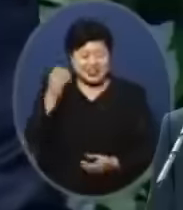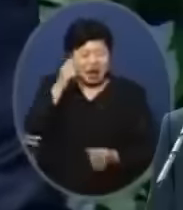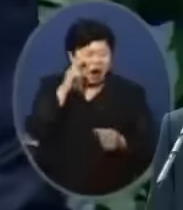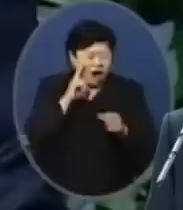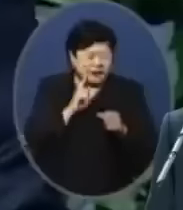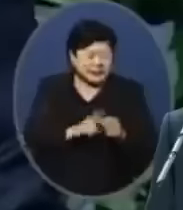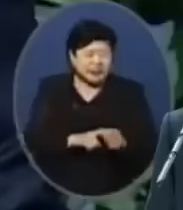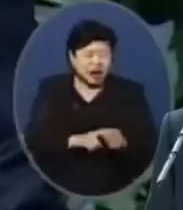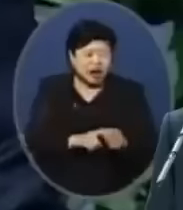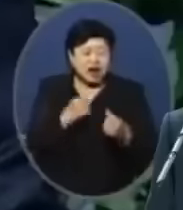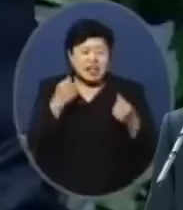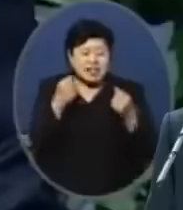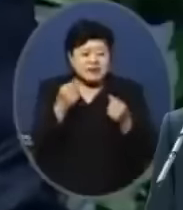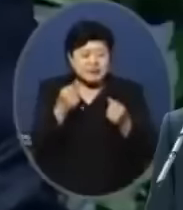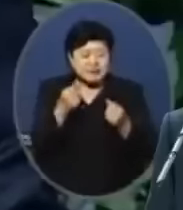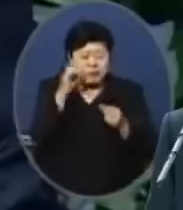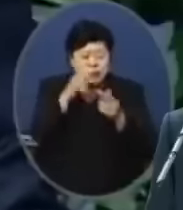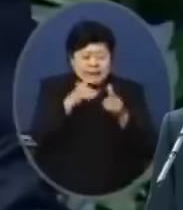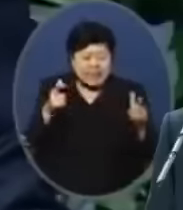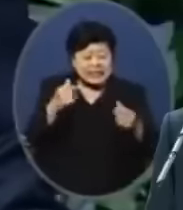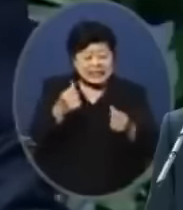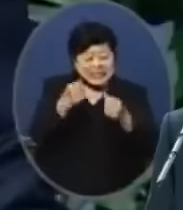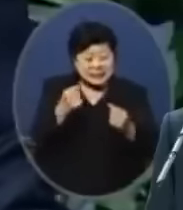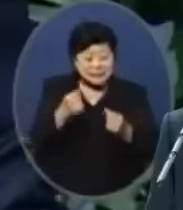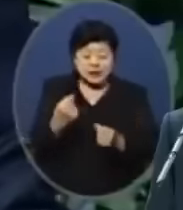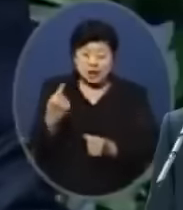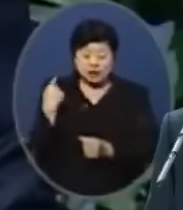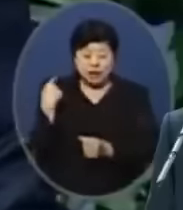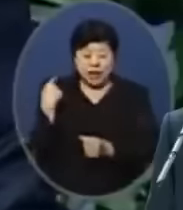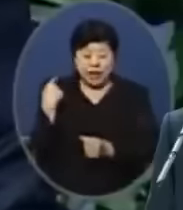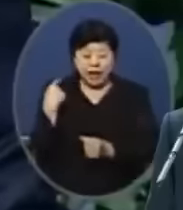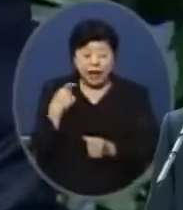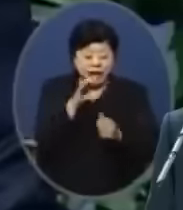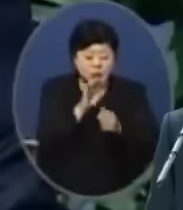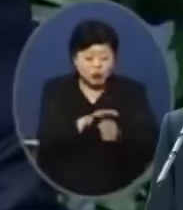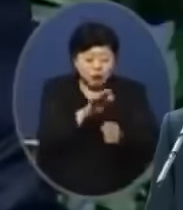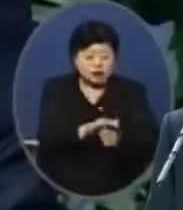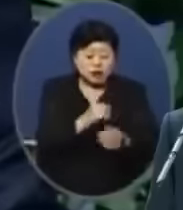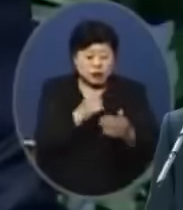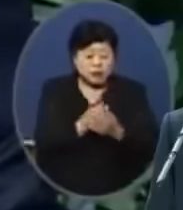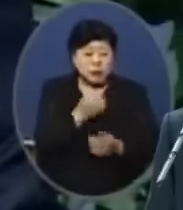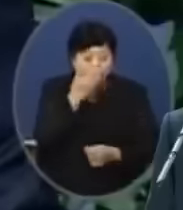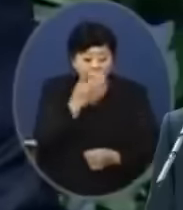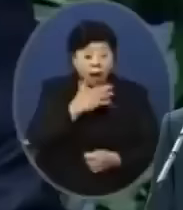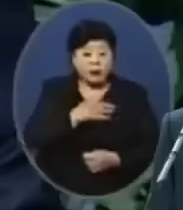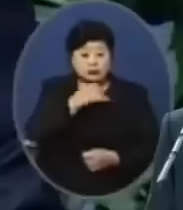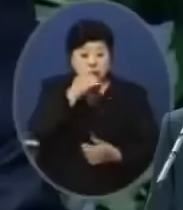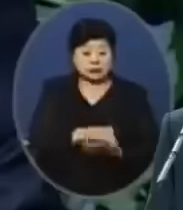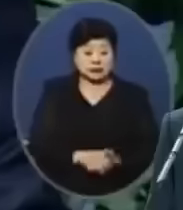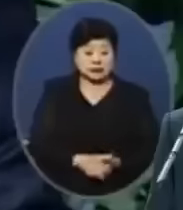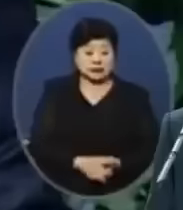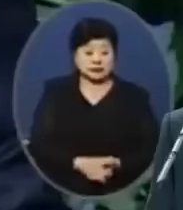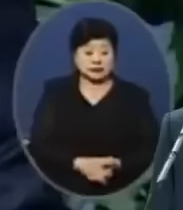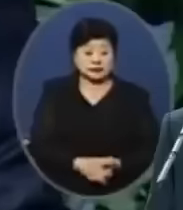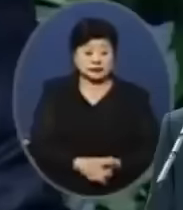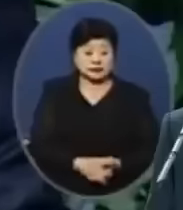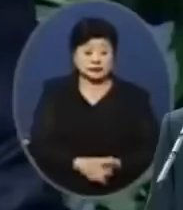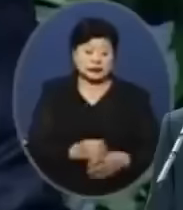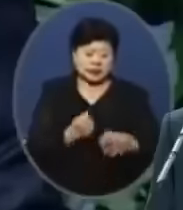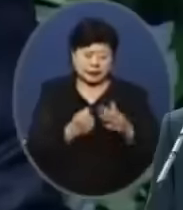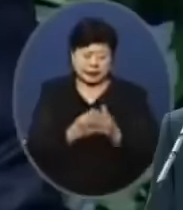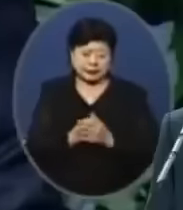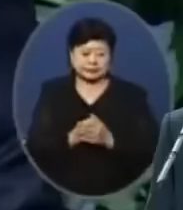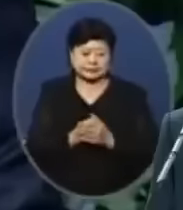영적인 힘이 눈에 안 보이는 힘이 배후에서 역사하고 있는 것을 알 수 있는 것입니다.